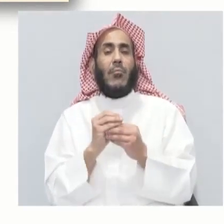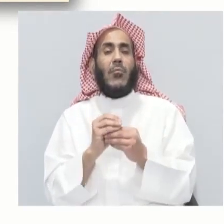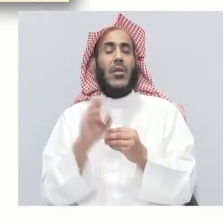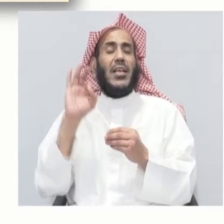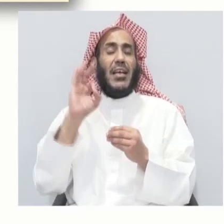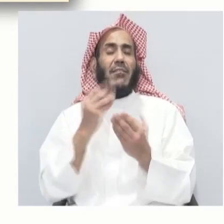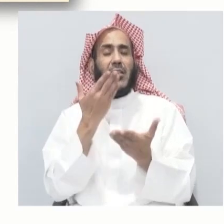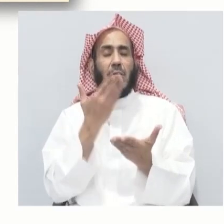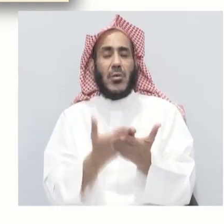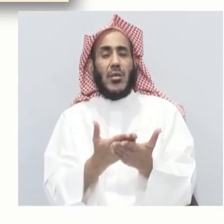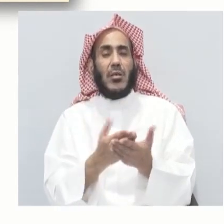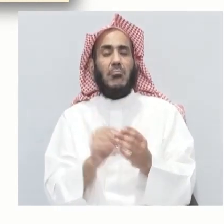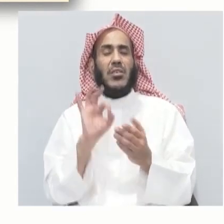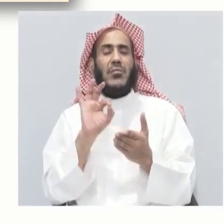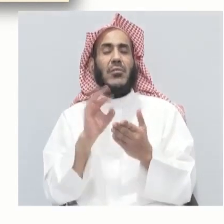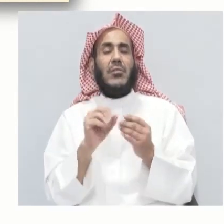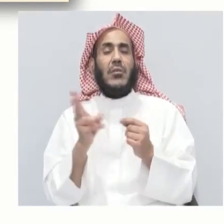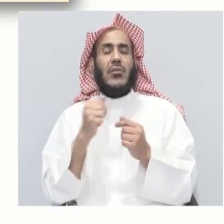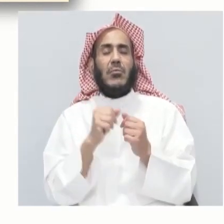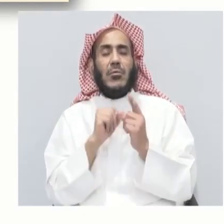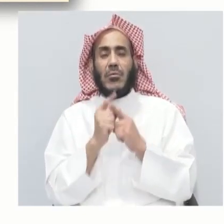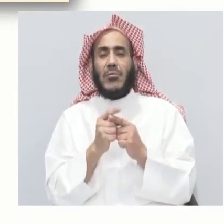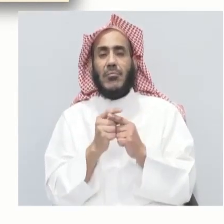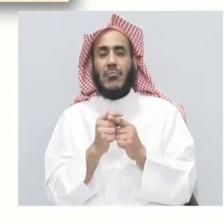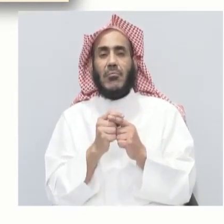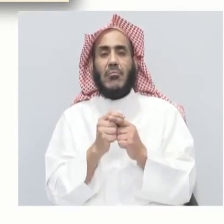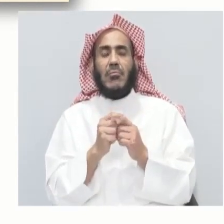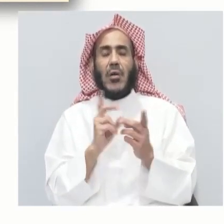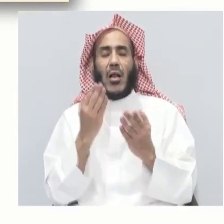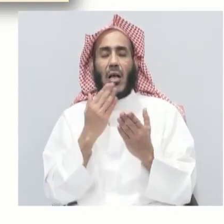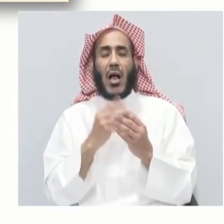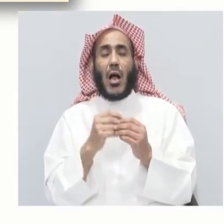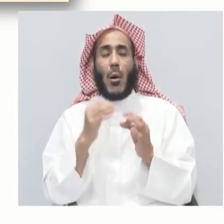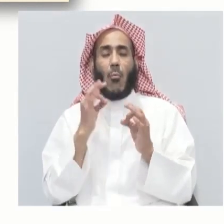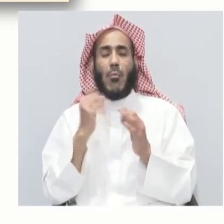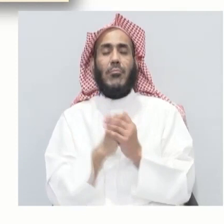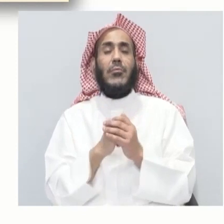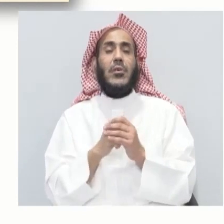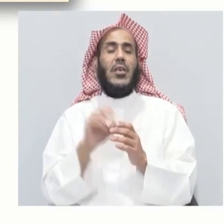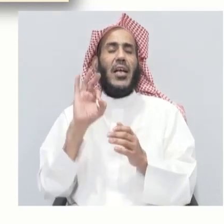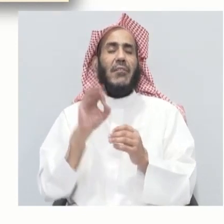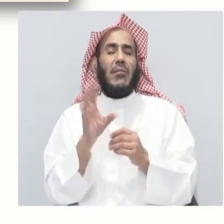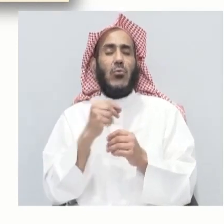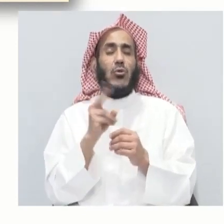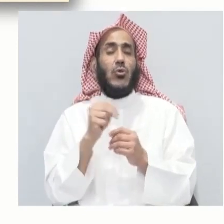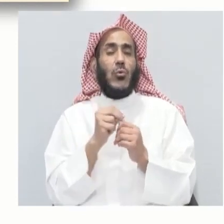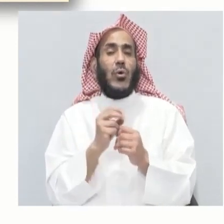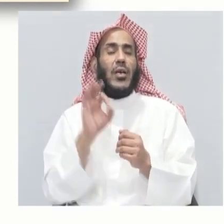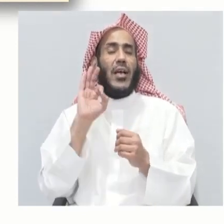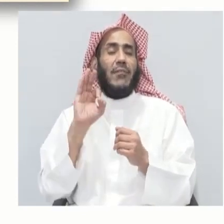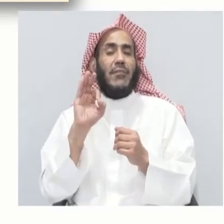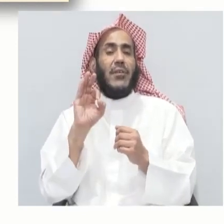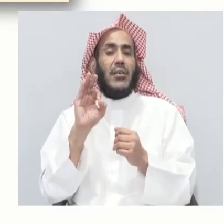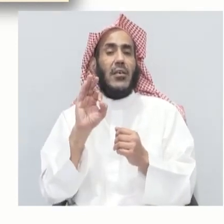اف الجاذبيه هنا بصفر فيصبح لديك ماذا القراءه المطلوبه اف المحصله تساوي الاف